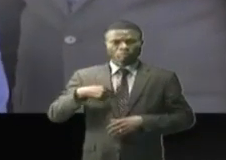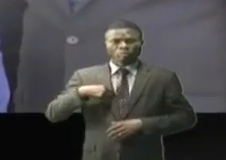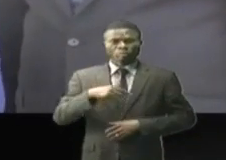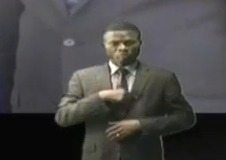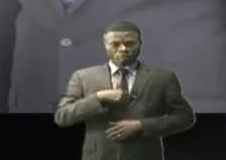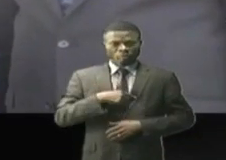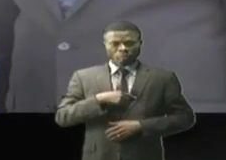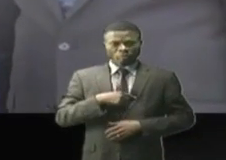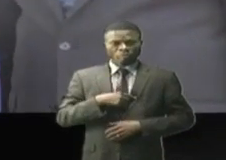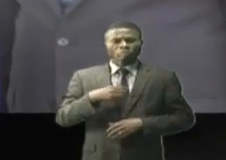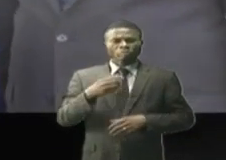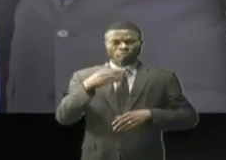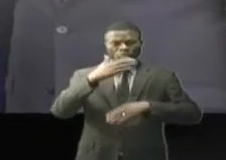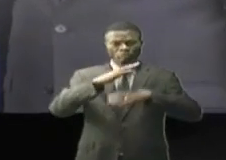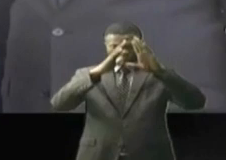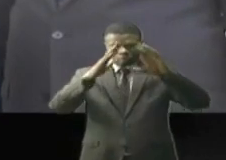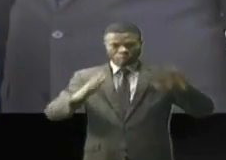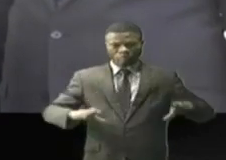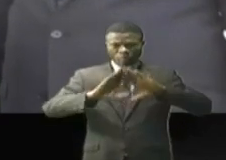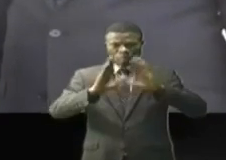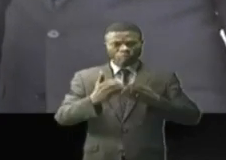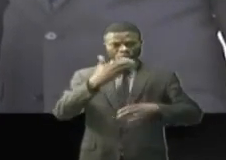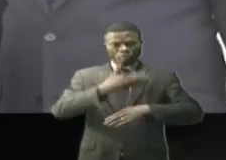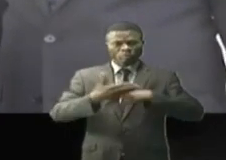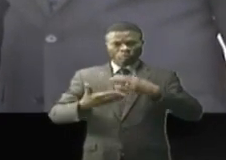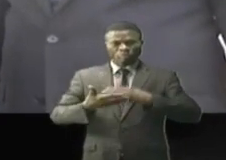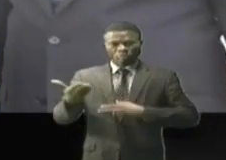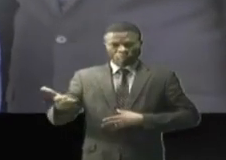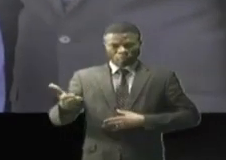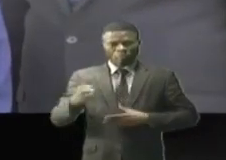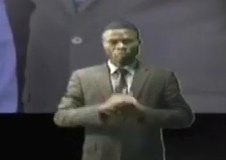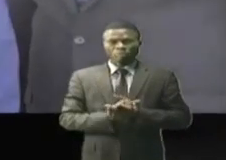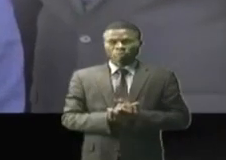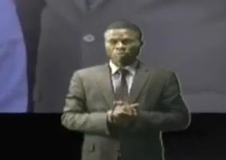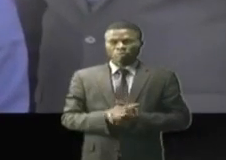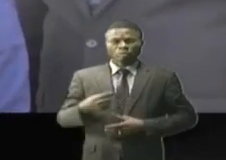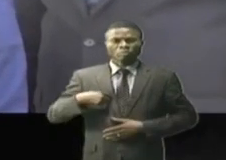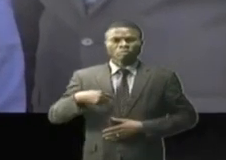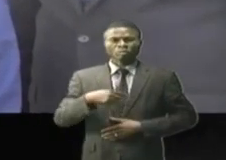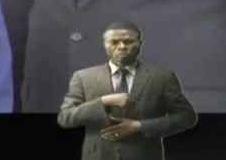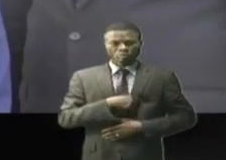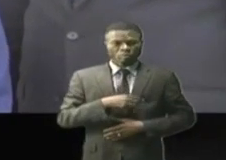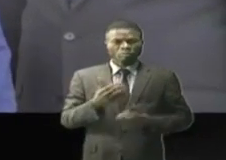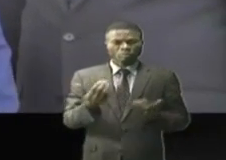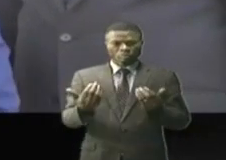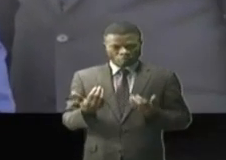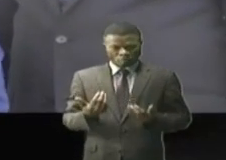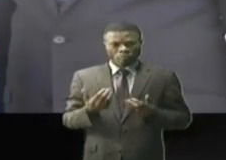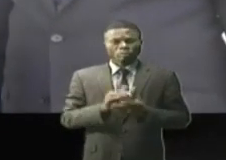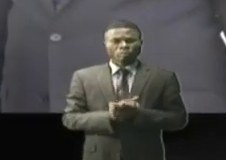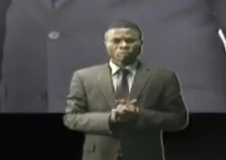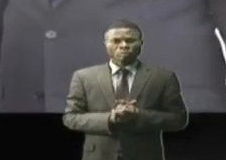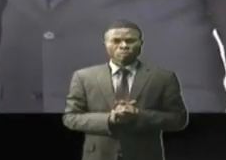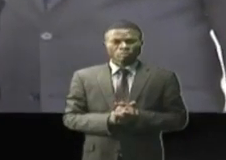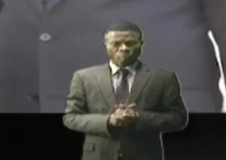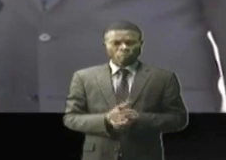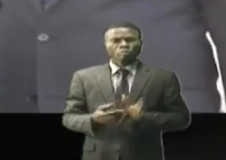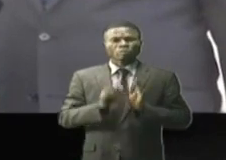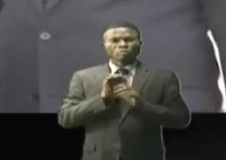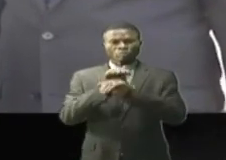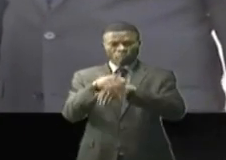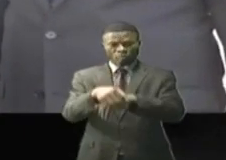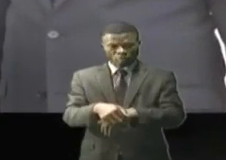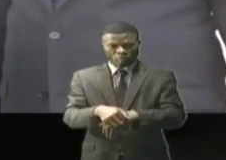les infrastructures. Et donc, on est vraiment heureux de vouloir de mettre notre image pour notre pays,